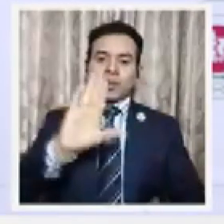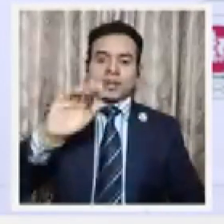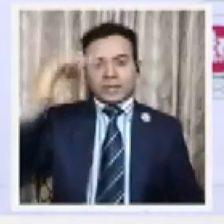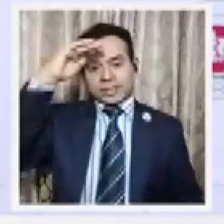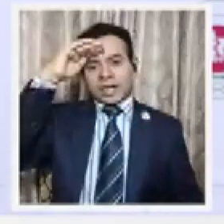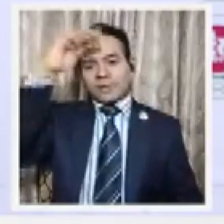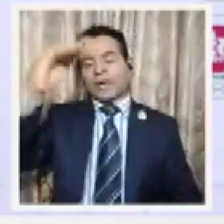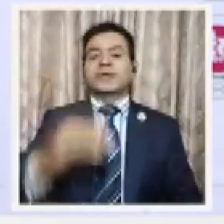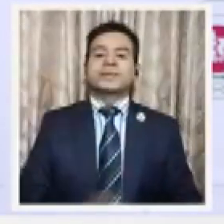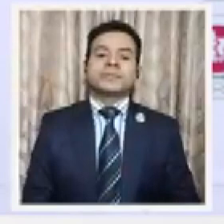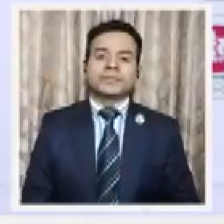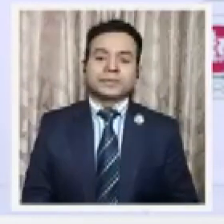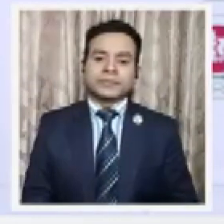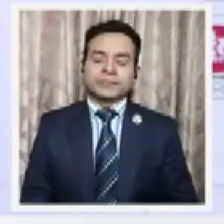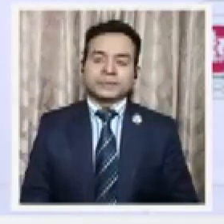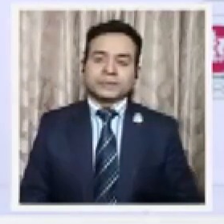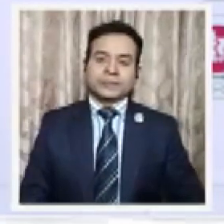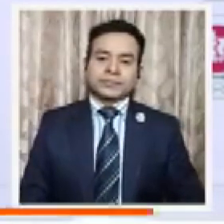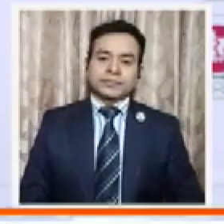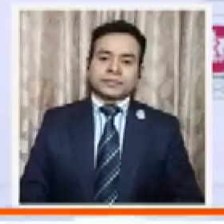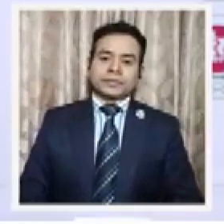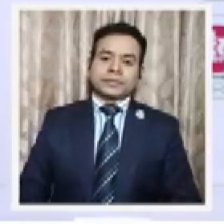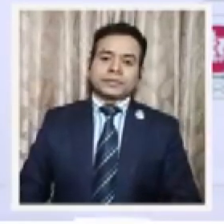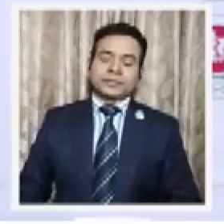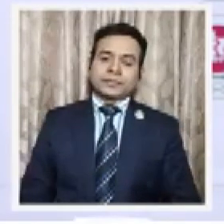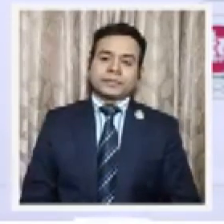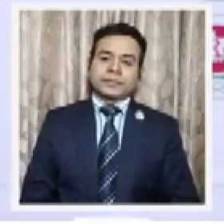এই ঈদের ছুটিতে সুস্থ থাকবেন, ভালো থাকবেন। সবাইকে অনেক অনেক ধন্যবাদ। আসসালামু আলাইকুম।